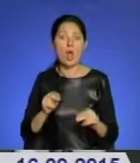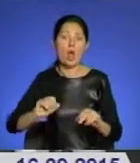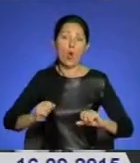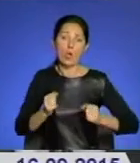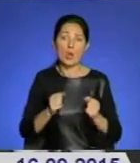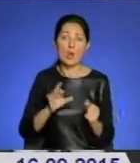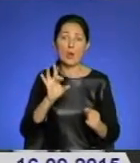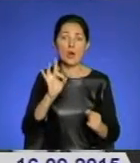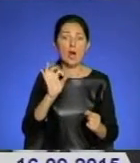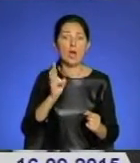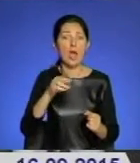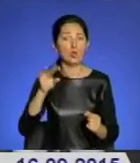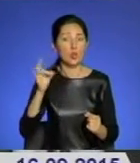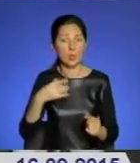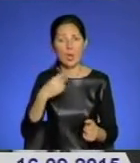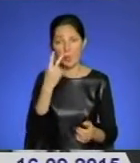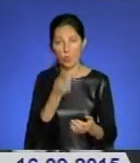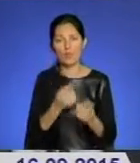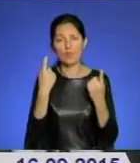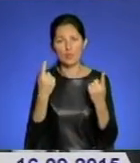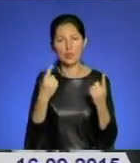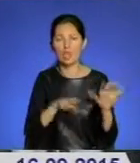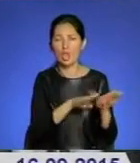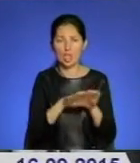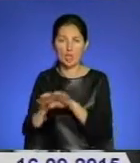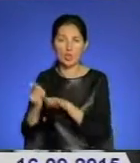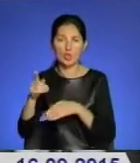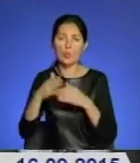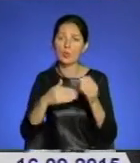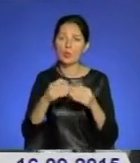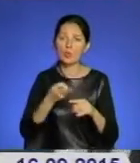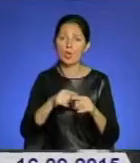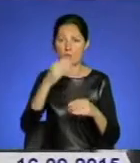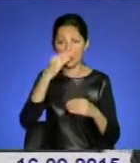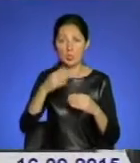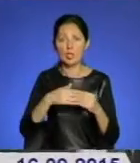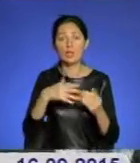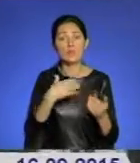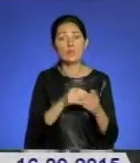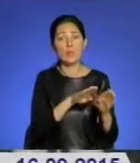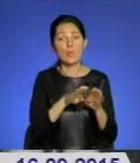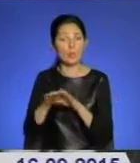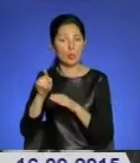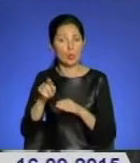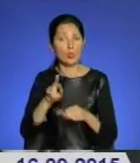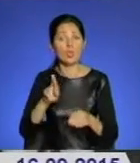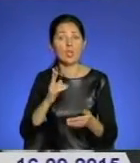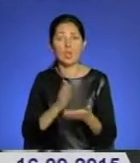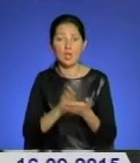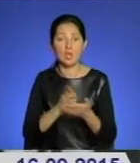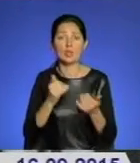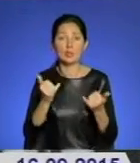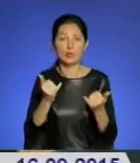побачив величезний і високий рівень їхнього професіоналізму, який наближається за своїм рівнем до того, який існує сьогодні